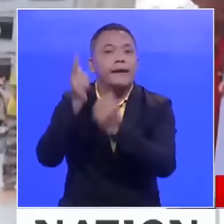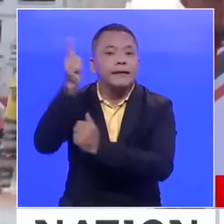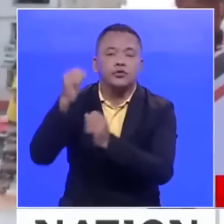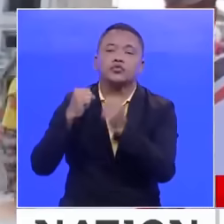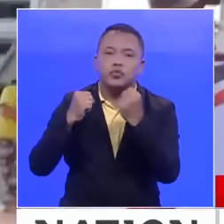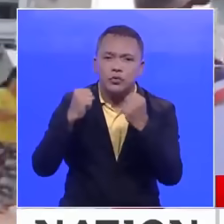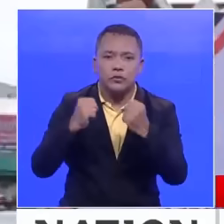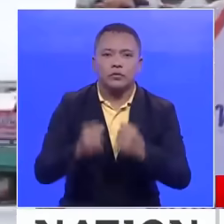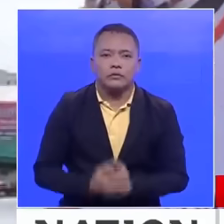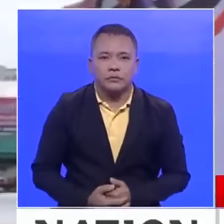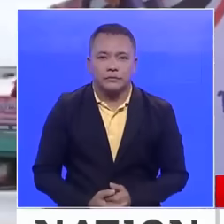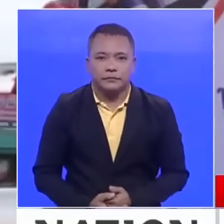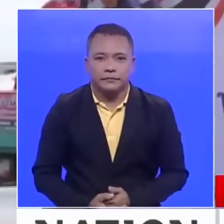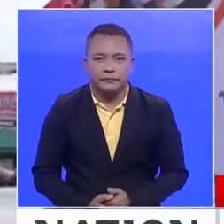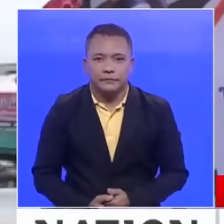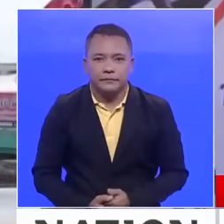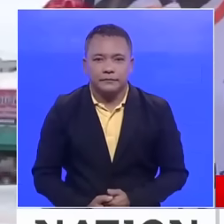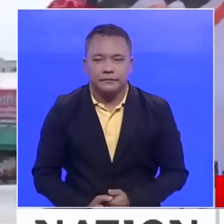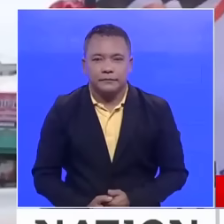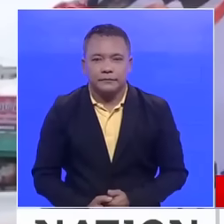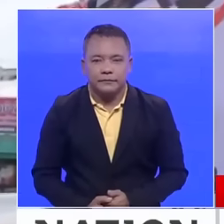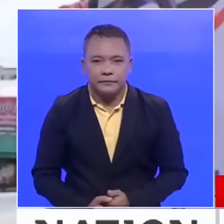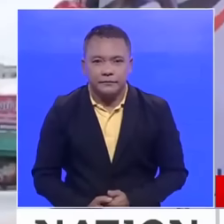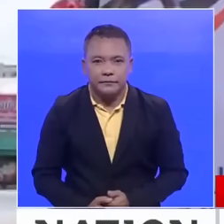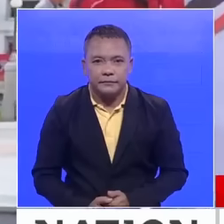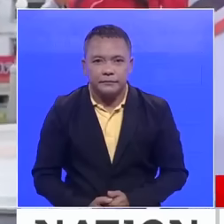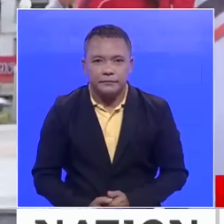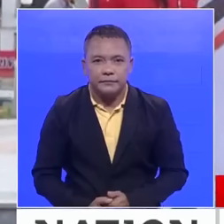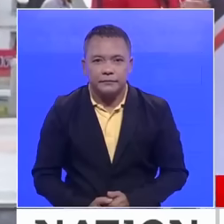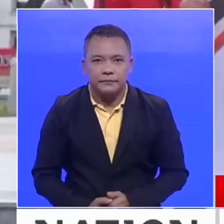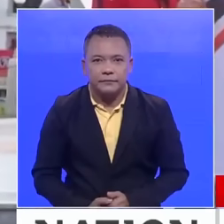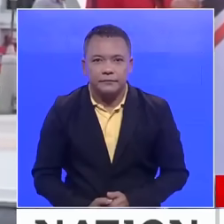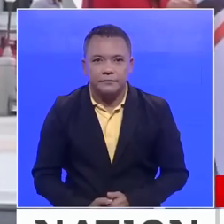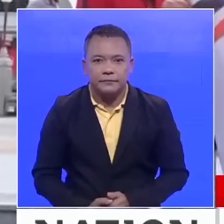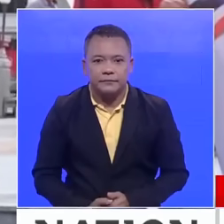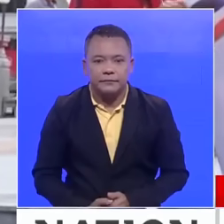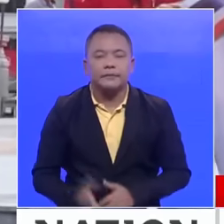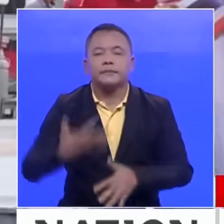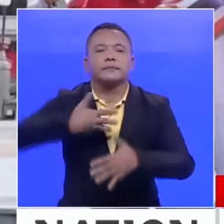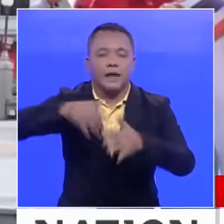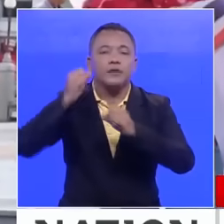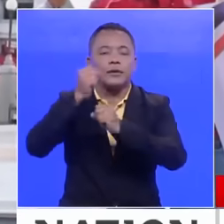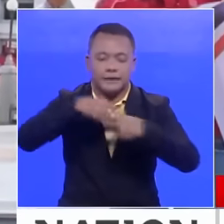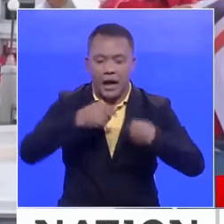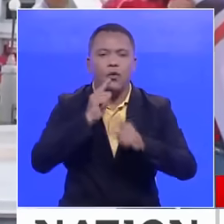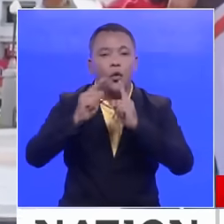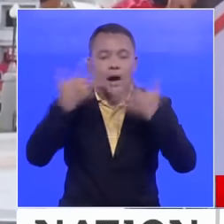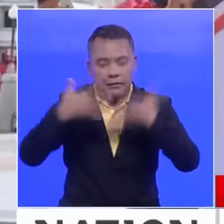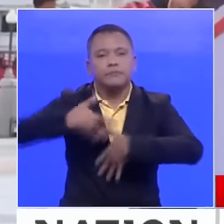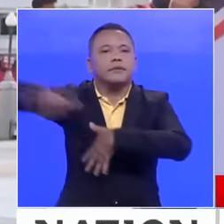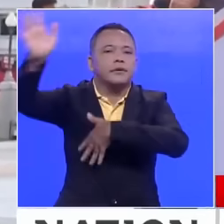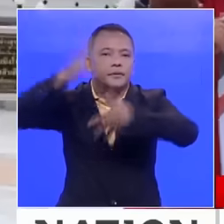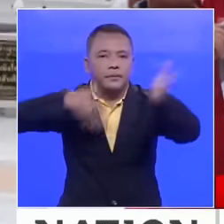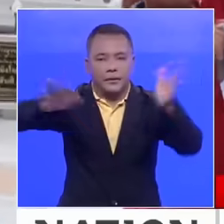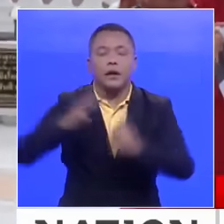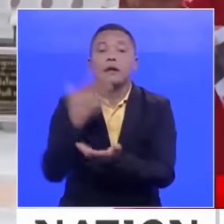ๆอ่าเนี่ยนะค่ะแล้วก็อแล้วก็แยกย้ายนะคะหลังจากส่งกำลังใจกันเสร็จนะนายเรืองอำนาจ